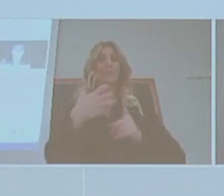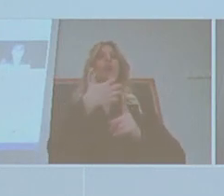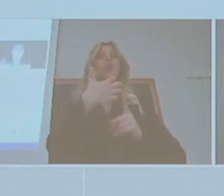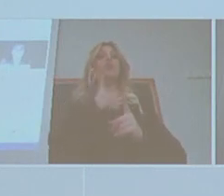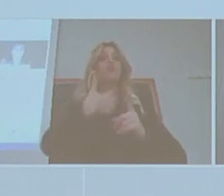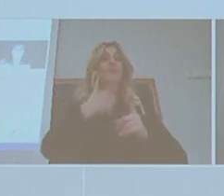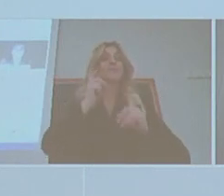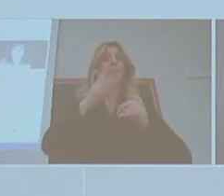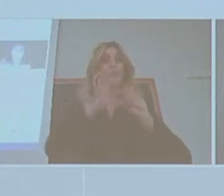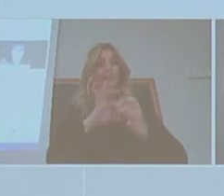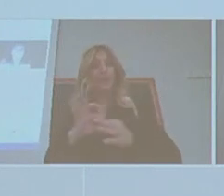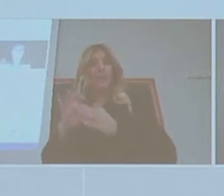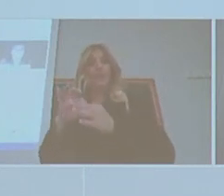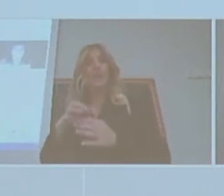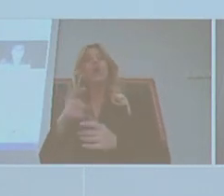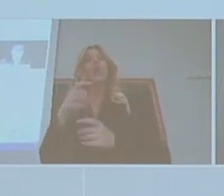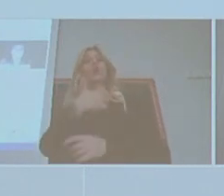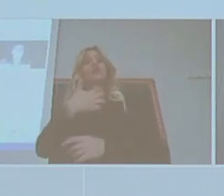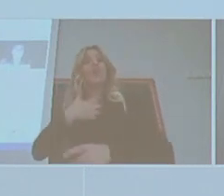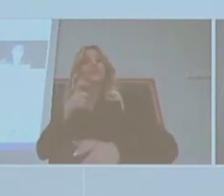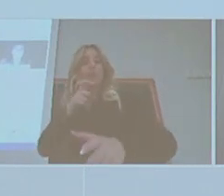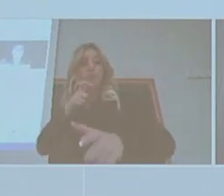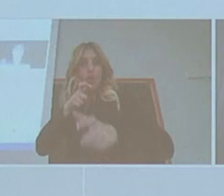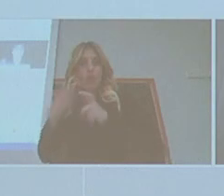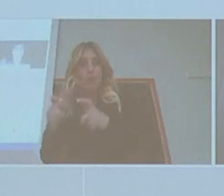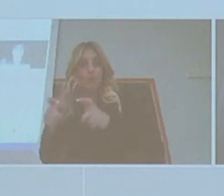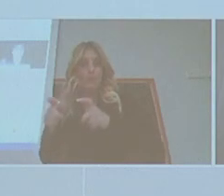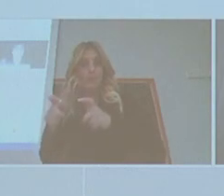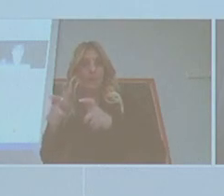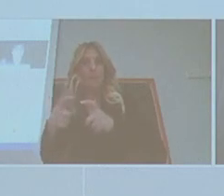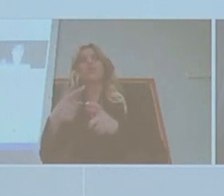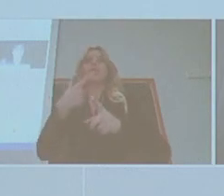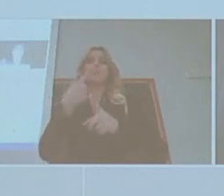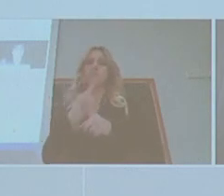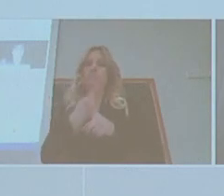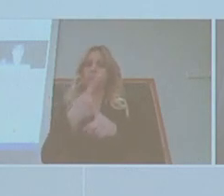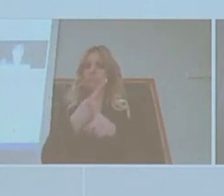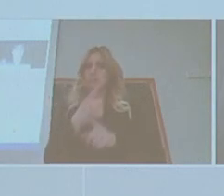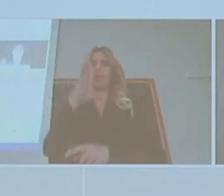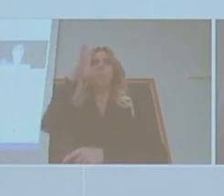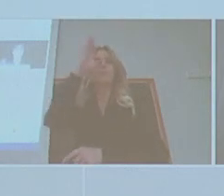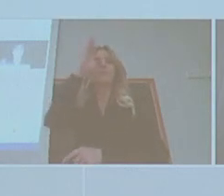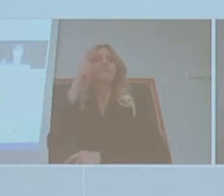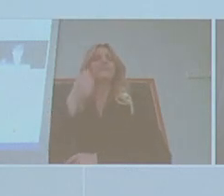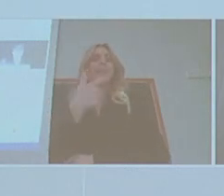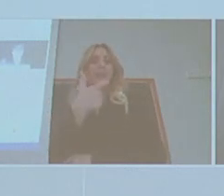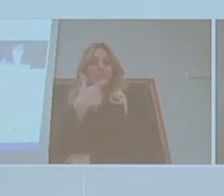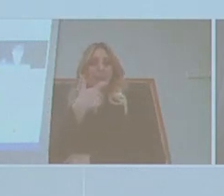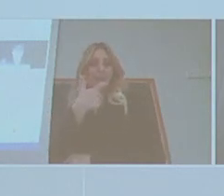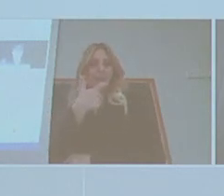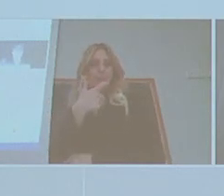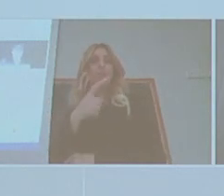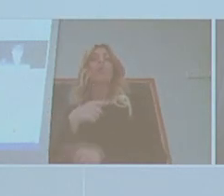la facoltà di scienze della comunicazione, sempre dell'Ateneo Teramano, e inoltre